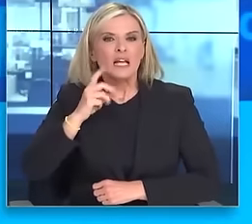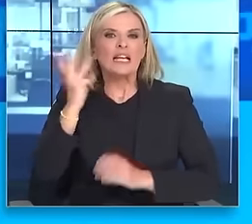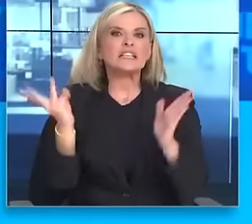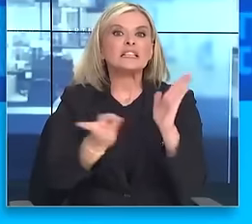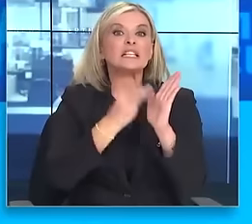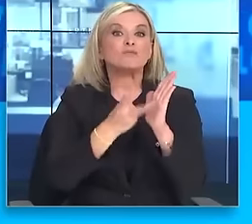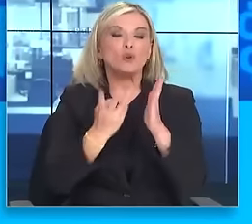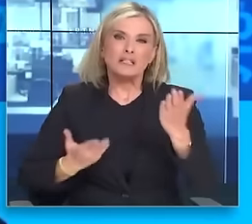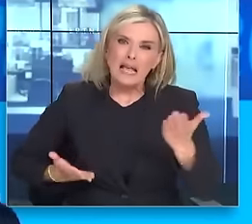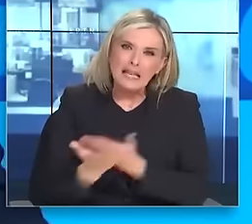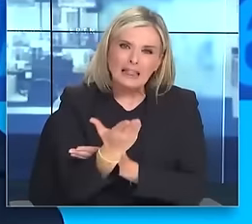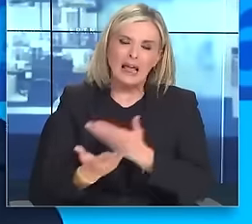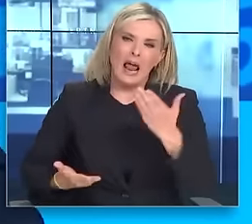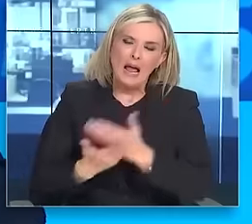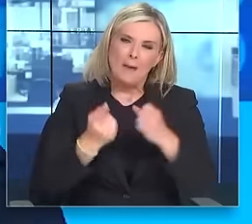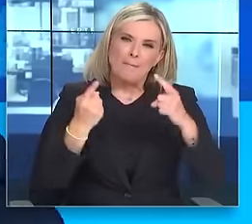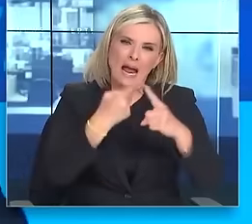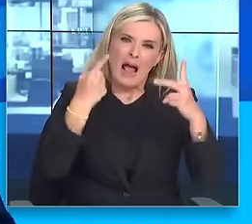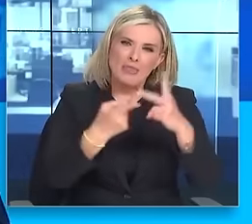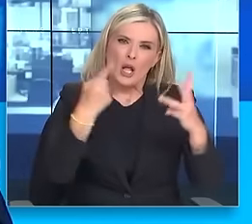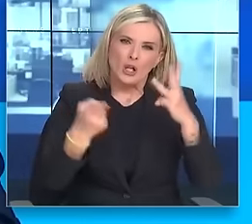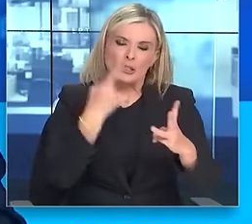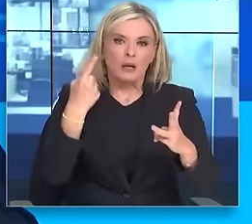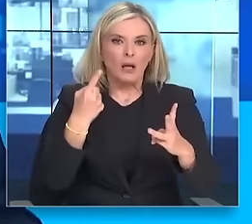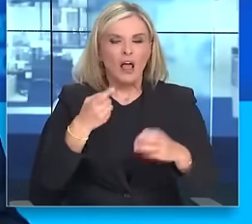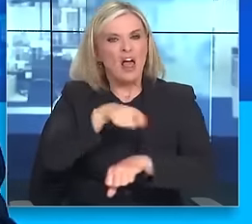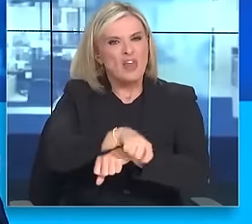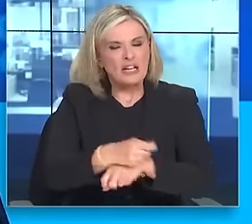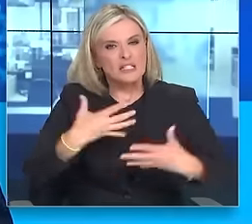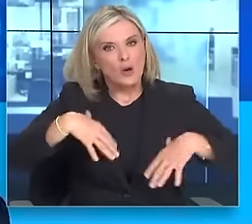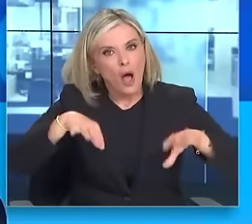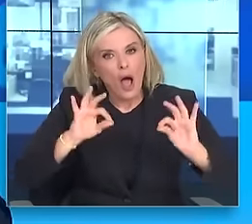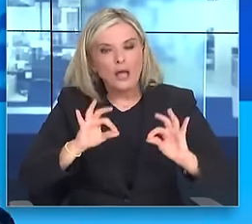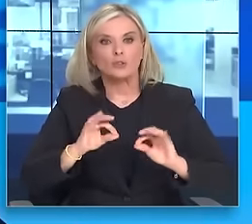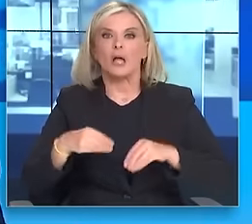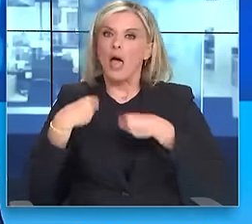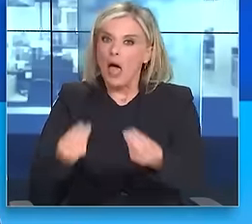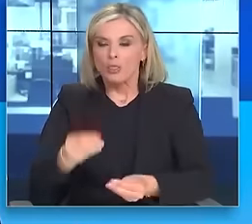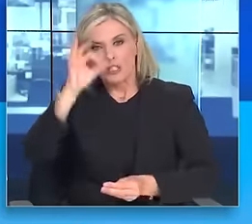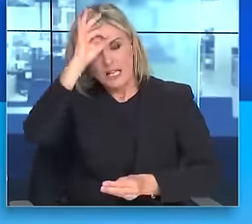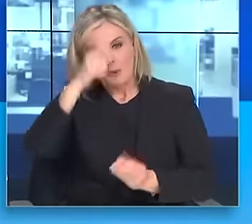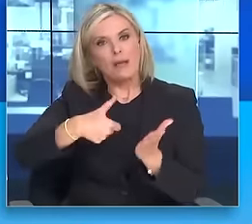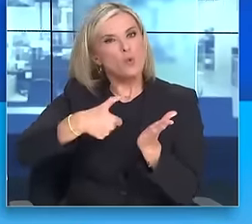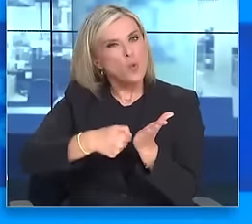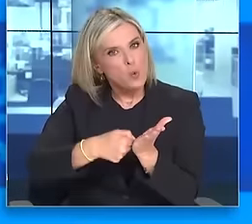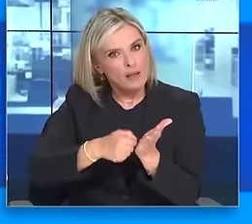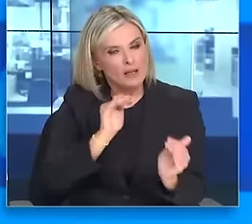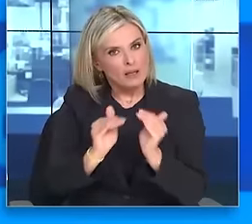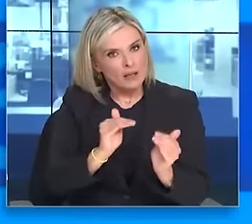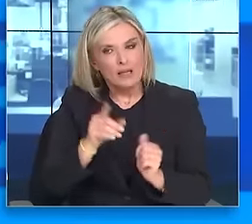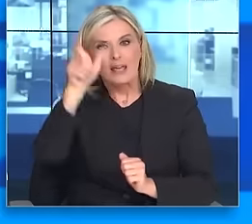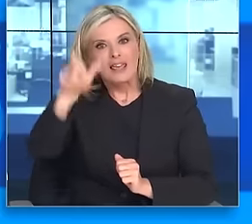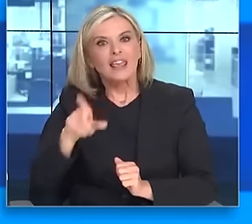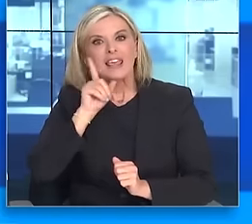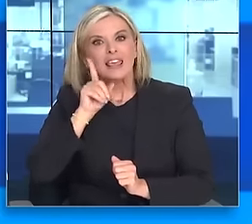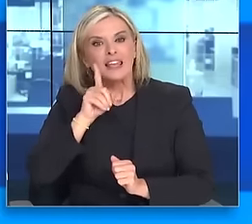της, είχε ξεκινήσει το διαδικαστικό κομμάτι, είχε πάρει το panic button, της είχε προταθεί να πάει σε μια δομή. Η γυναίκα,